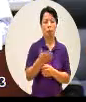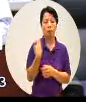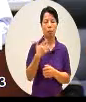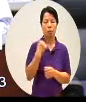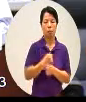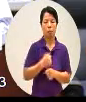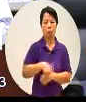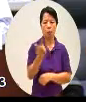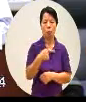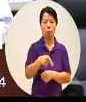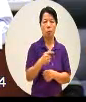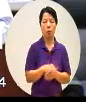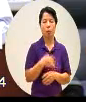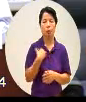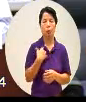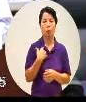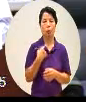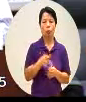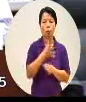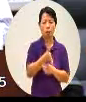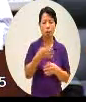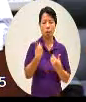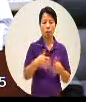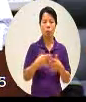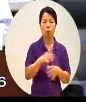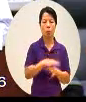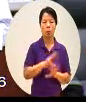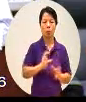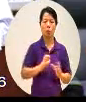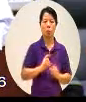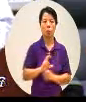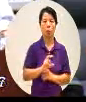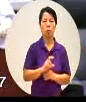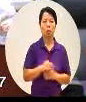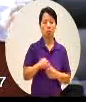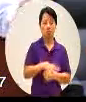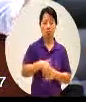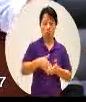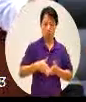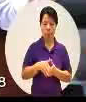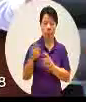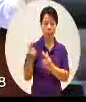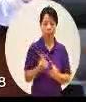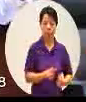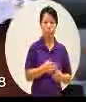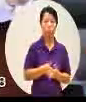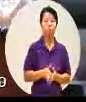甲你讲，对不对？ 啊，他有一定的工序啦。 哦、好啊，好，谢谢，谢谢。